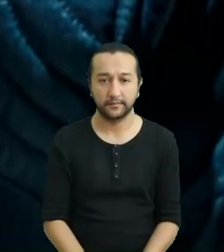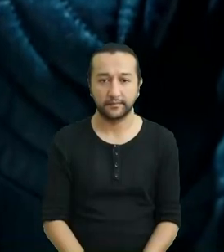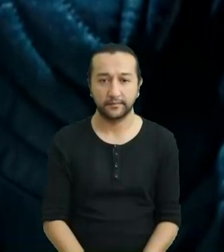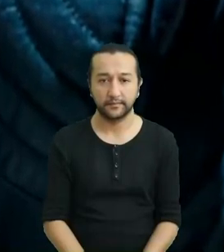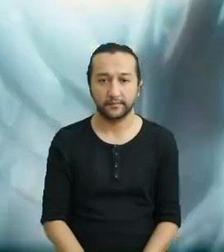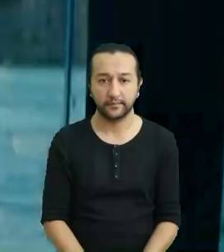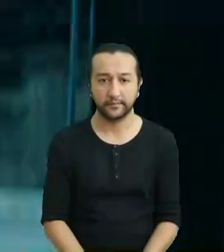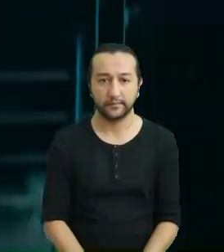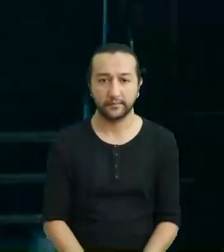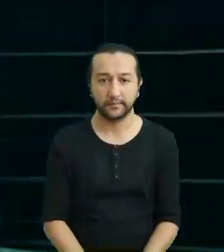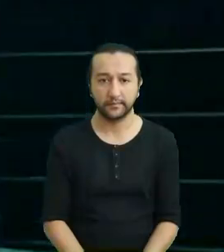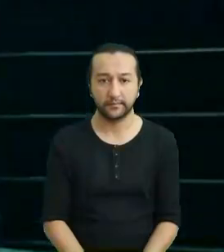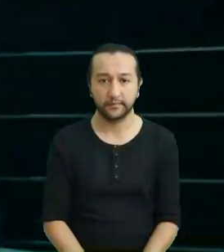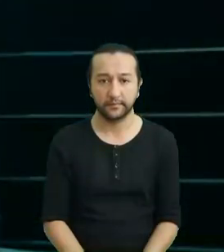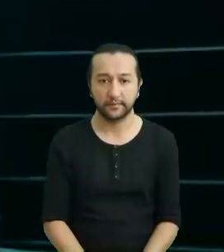Geçmiş.